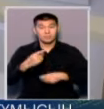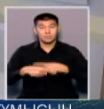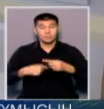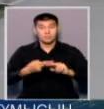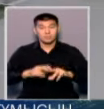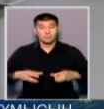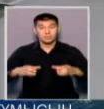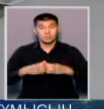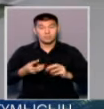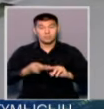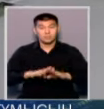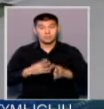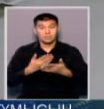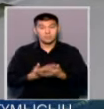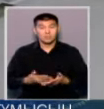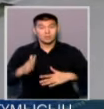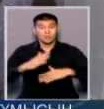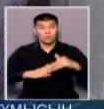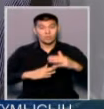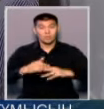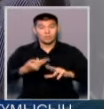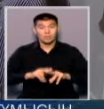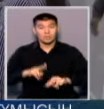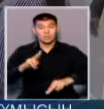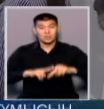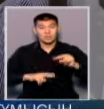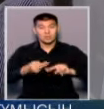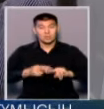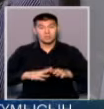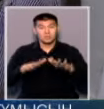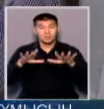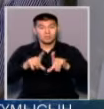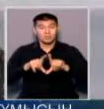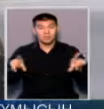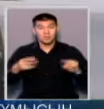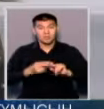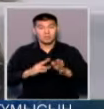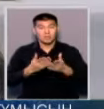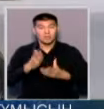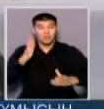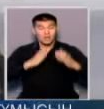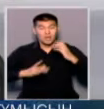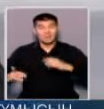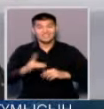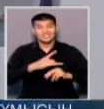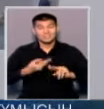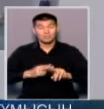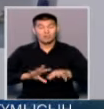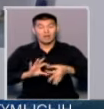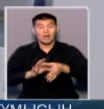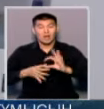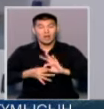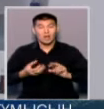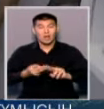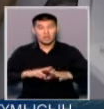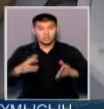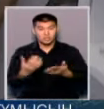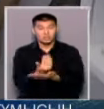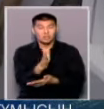Атырау мұнай өңдеу зауытының қолдауымен салынған болатын. Бүгінде осы оқу орнының студенттері республикалық олимпиадаларда жүлделі